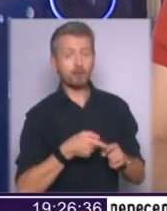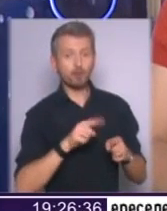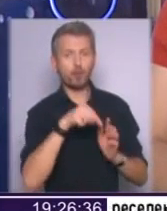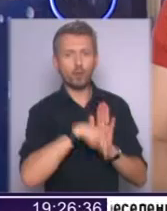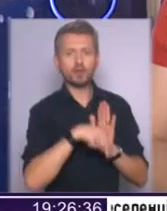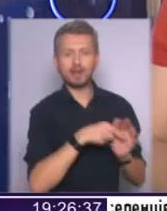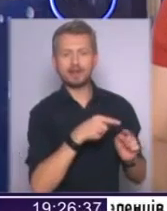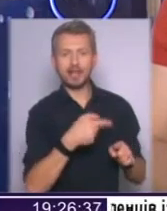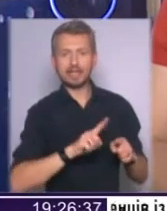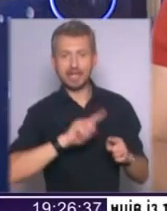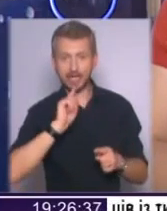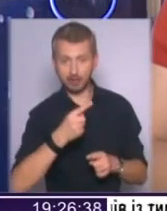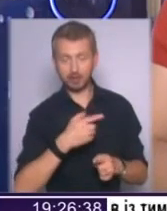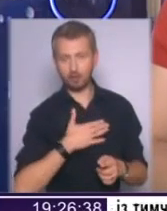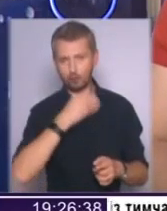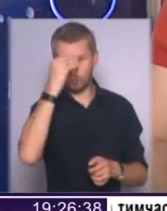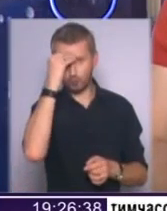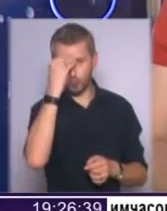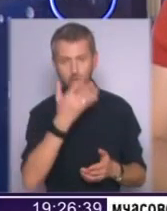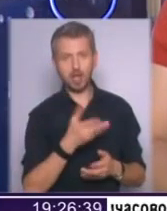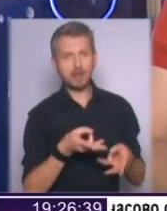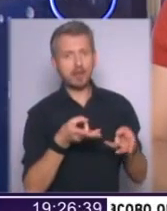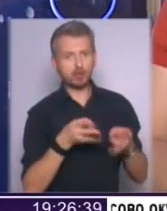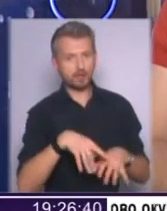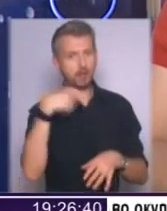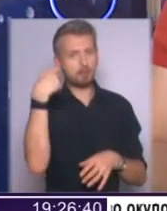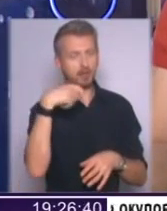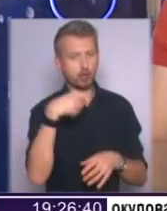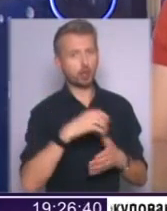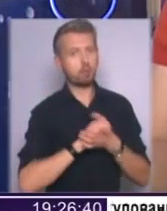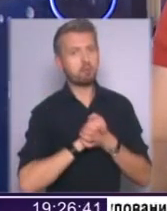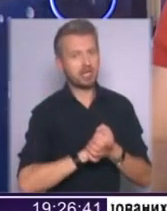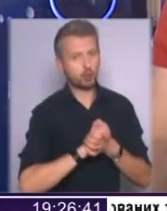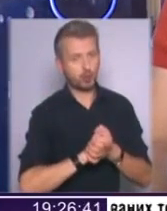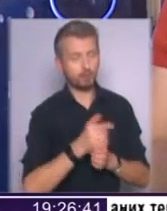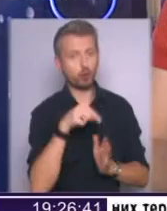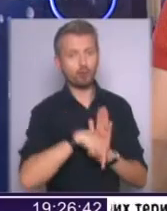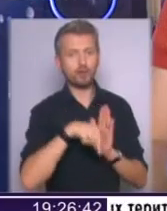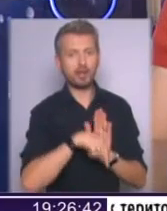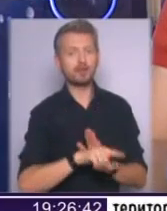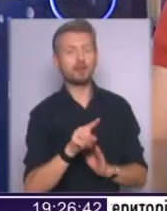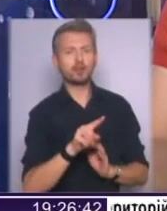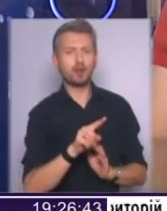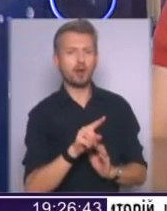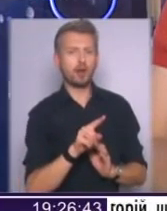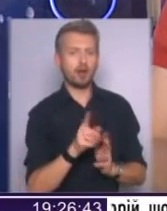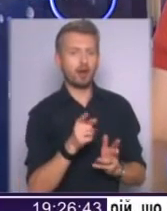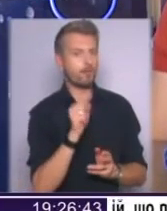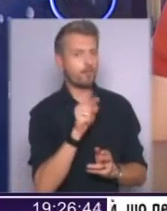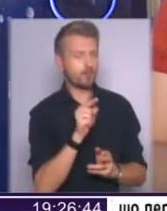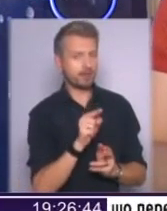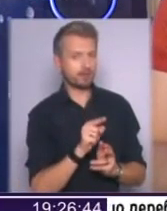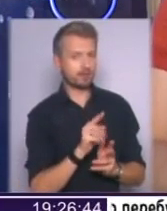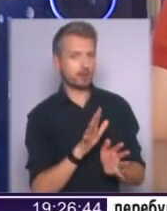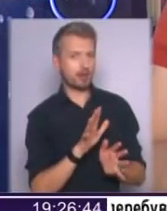цей рік, він, на мою думку, все ж таки залишився президентом миру. В тому сенсі, що як би там не було, але він не вступив, знаєте,